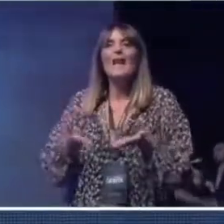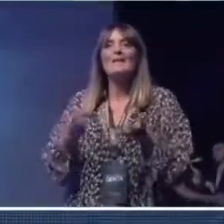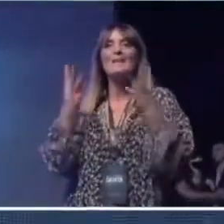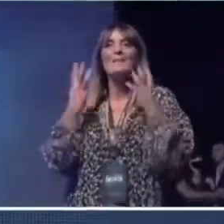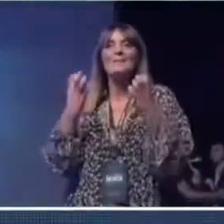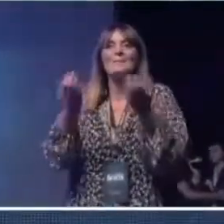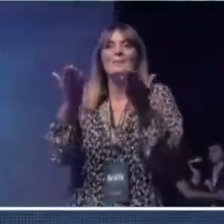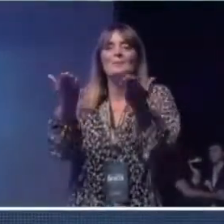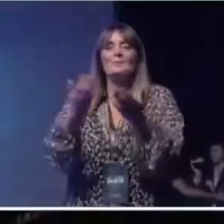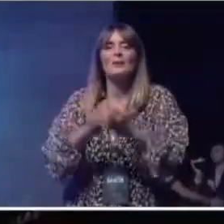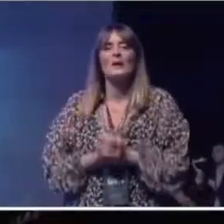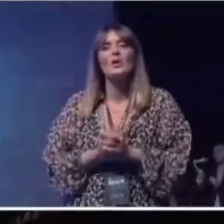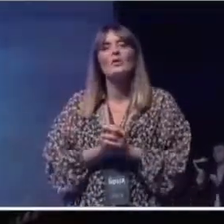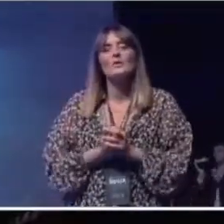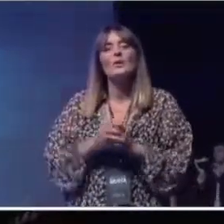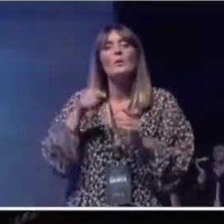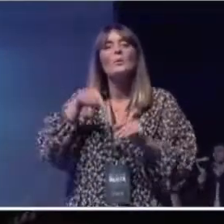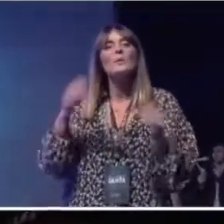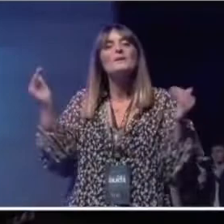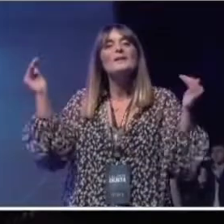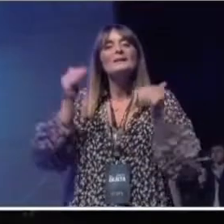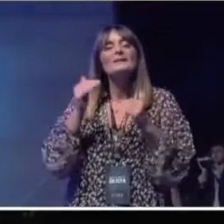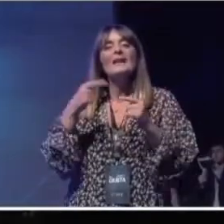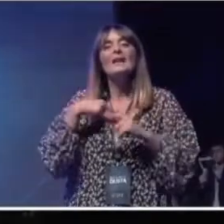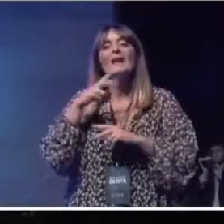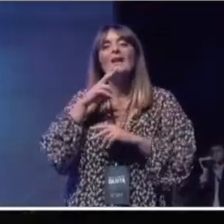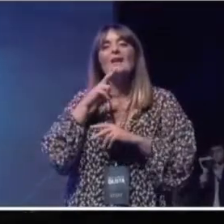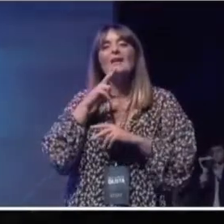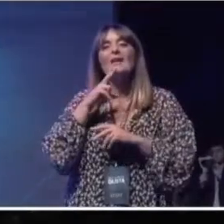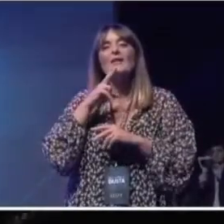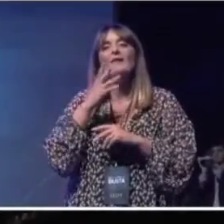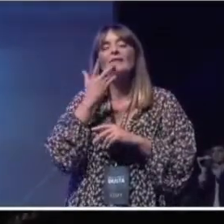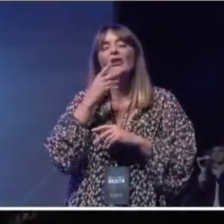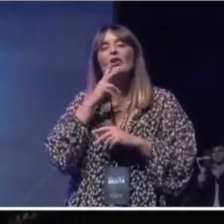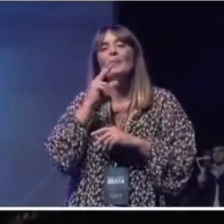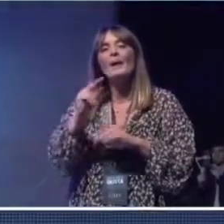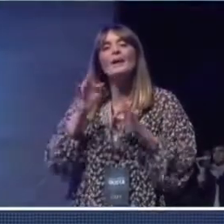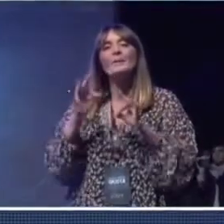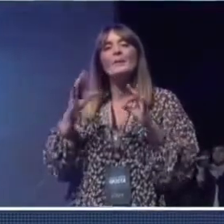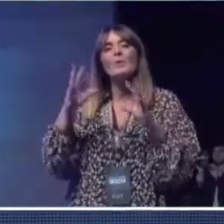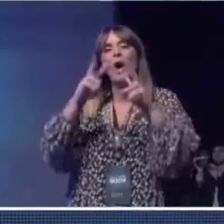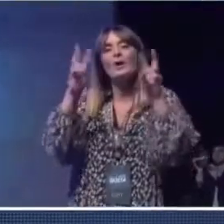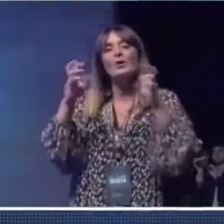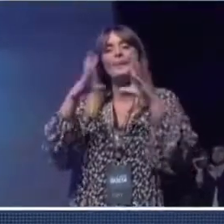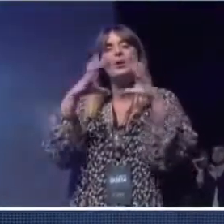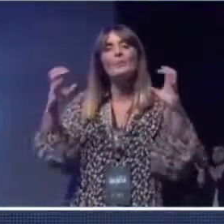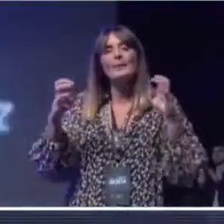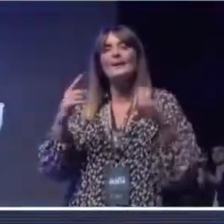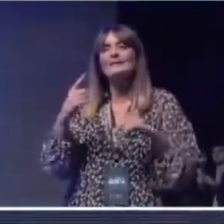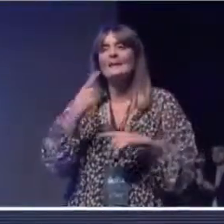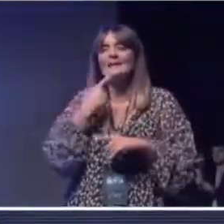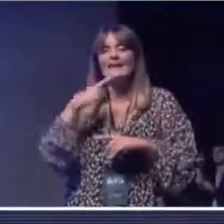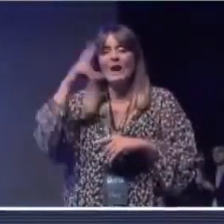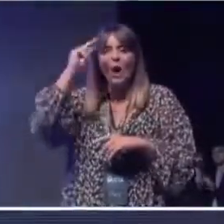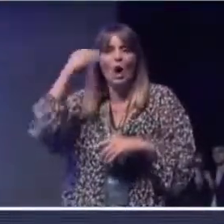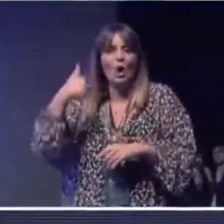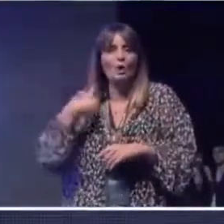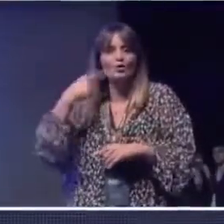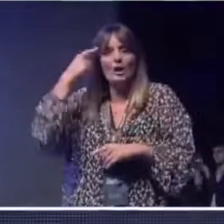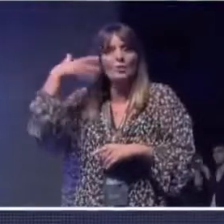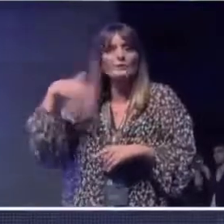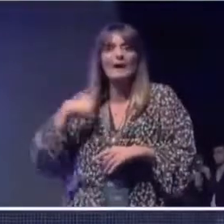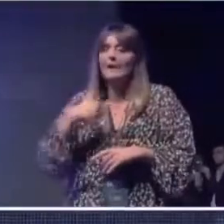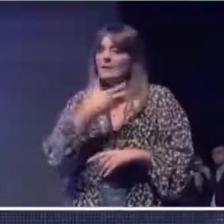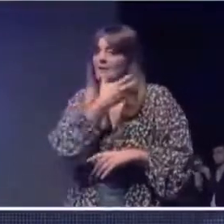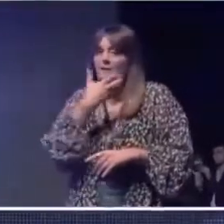voi. Questa sera voglio parlarvi di imprese. Chi mi conosce sa quanto io tenga alle